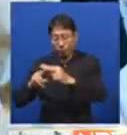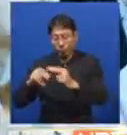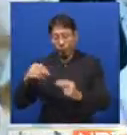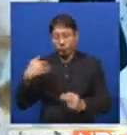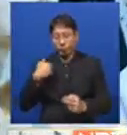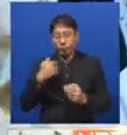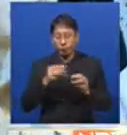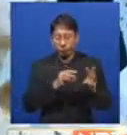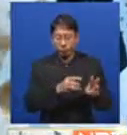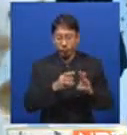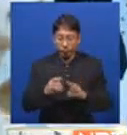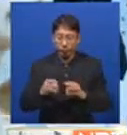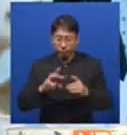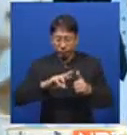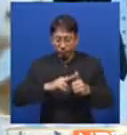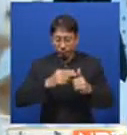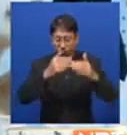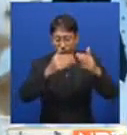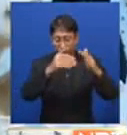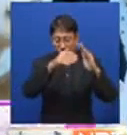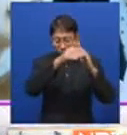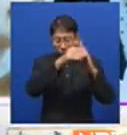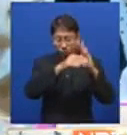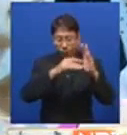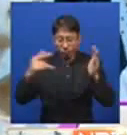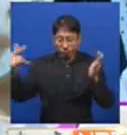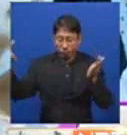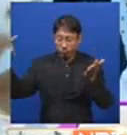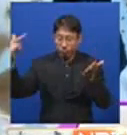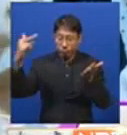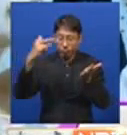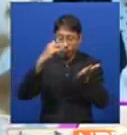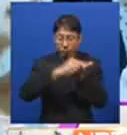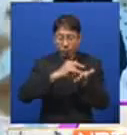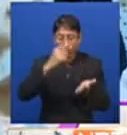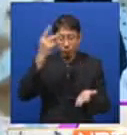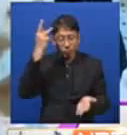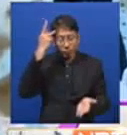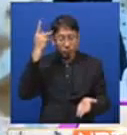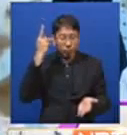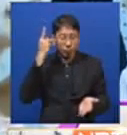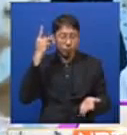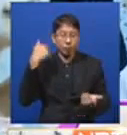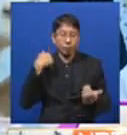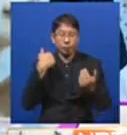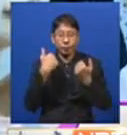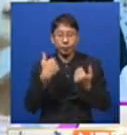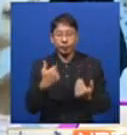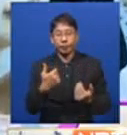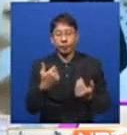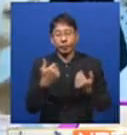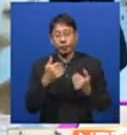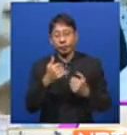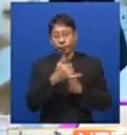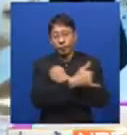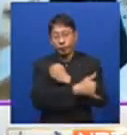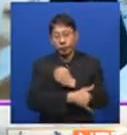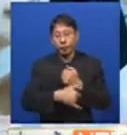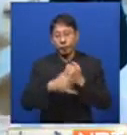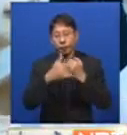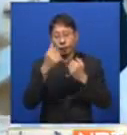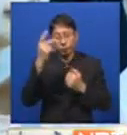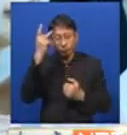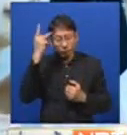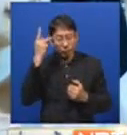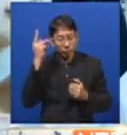รามีมาตรการตั้งแต่ที่สนามบินที่ทางเกาหลีใต้อยู่แล้วนะครับมีการแนะนำทางโน้นอยู่แล้วโดยทางประเทศต้นทางก็แนะนำเมื่อมา